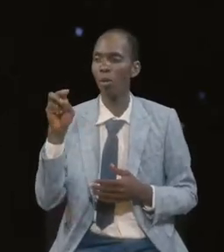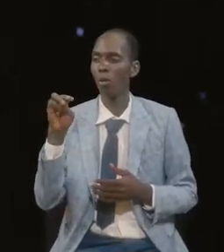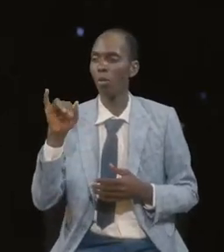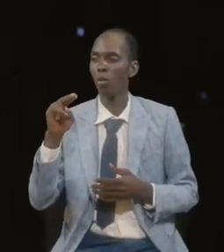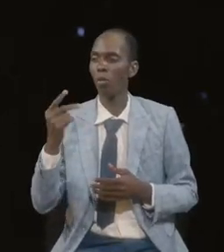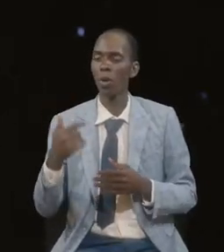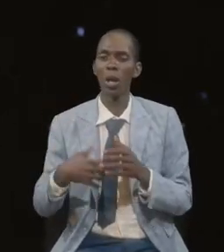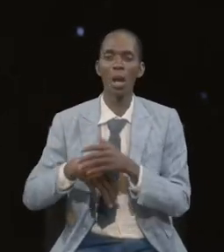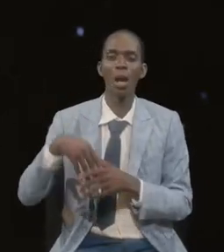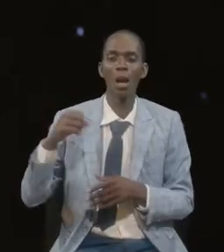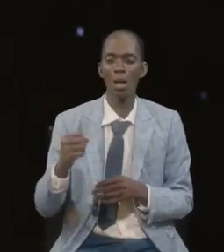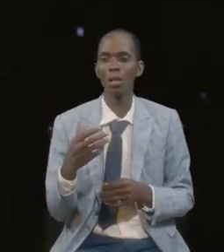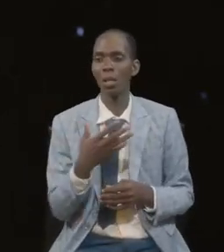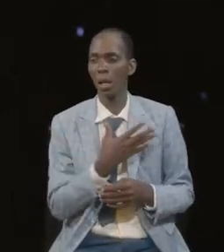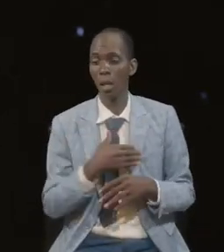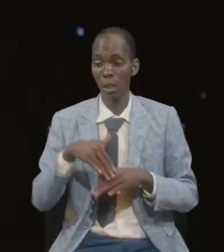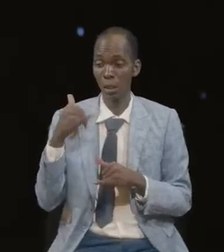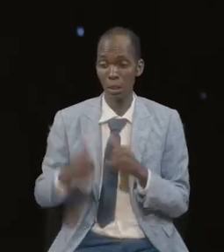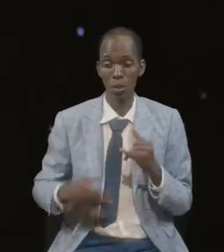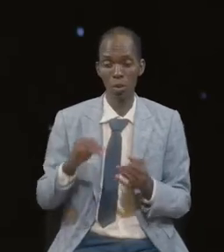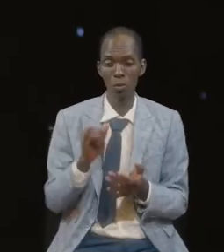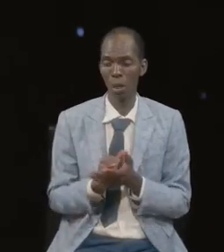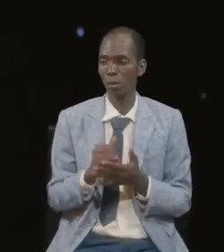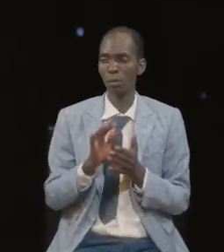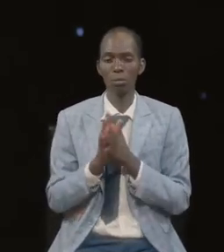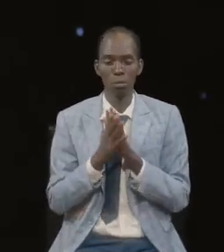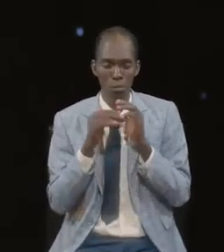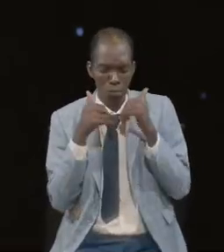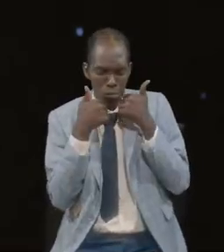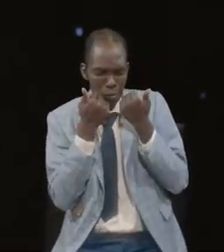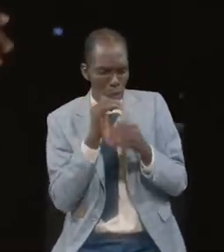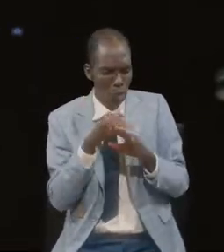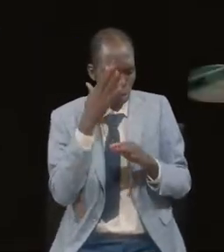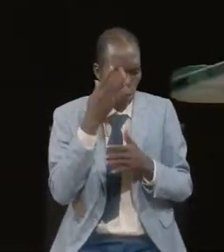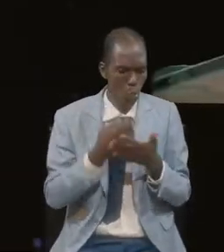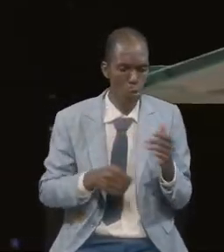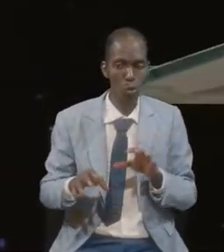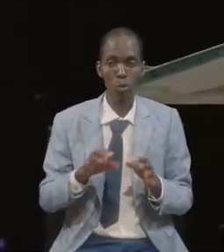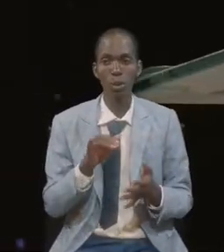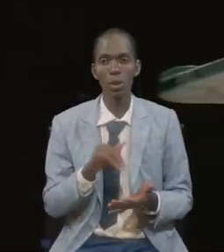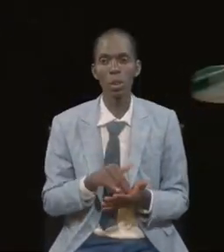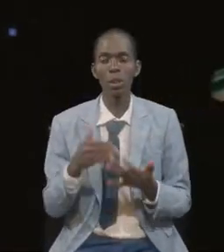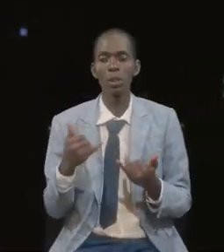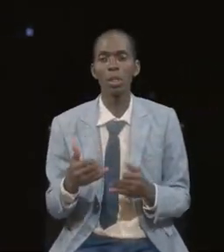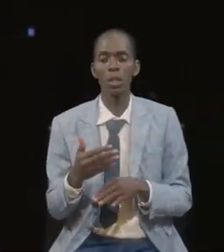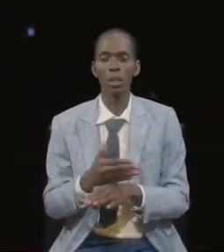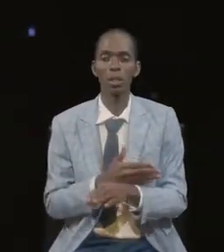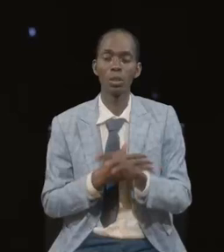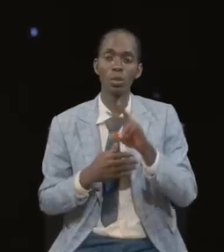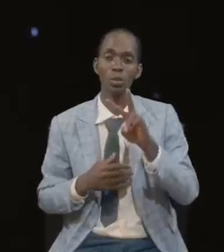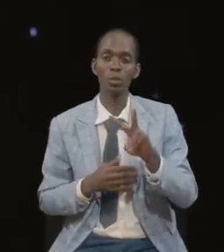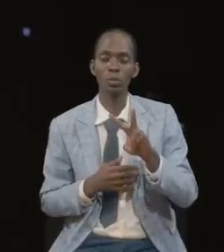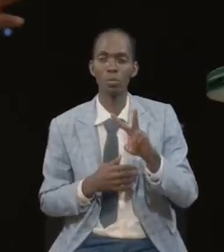après la crise, alors ils ont honte d'eux-mêmes. Ils ne savent pas que faire. Mais nous allons à la